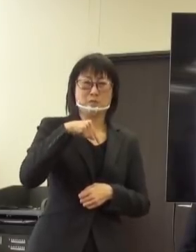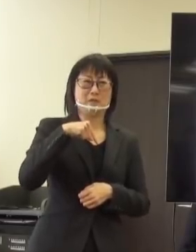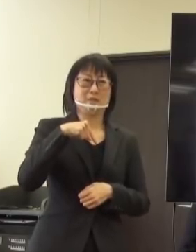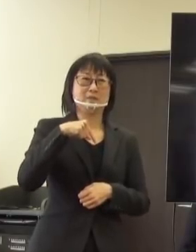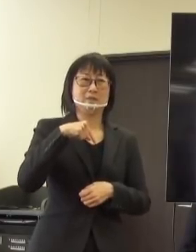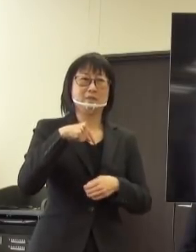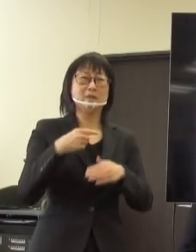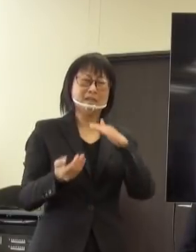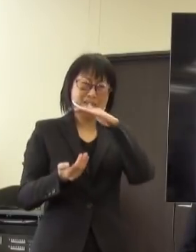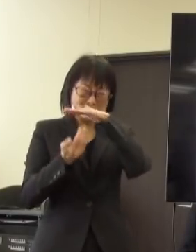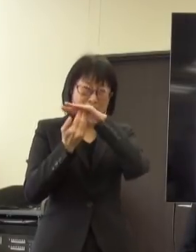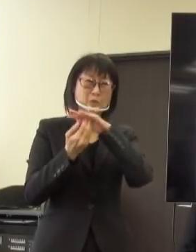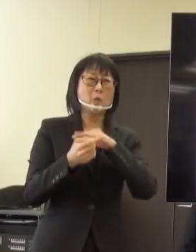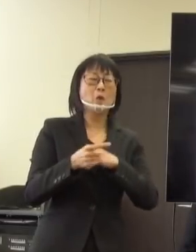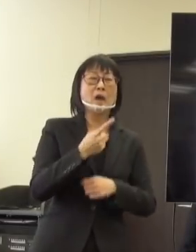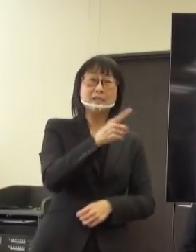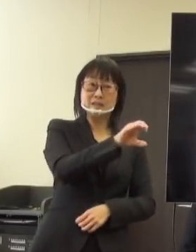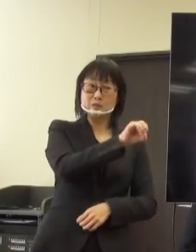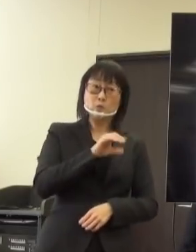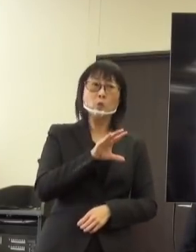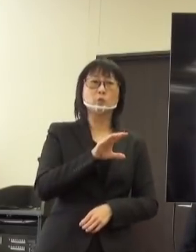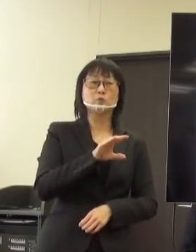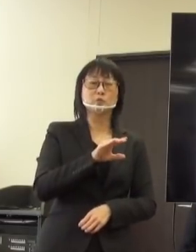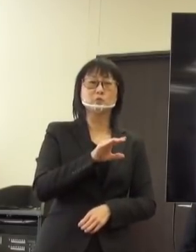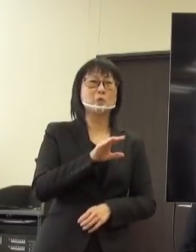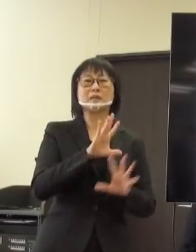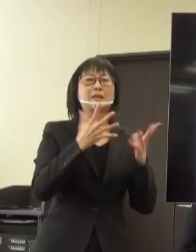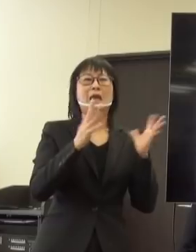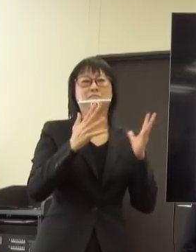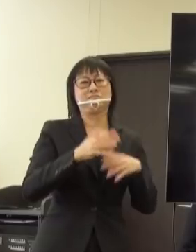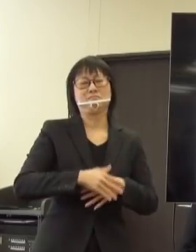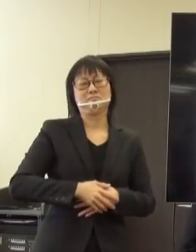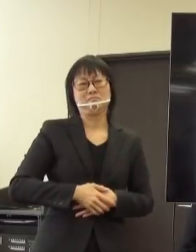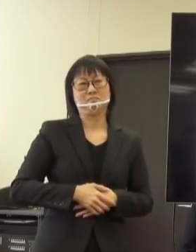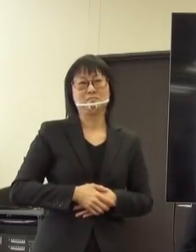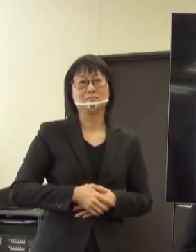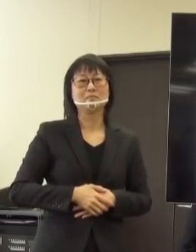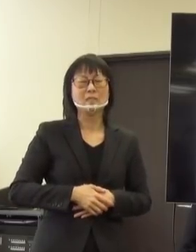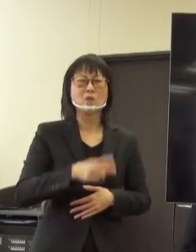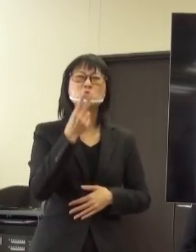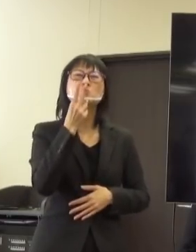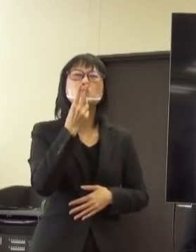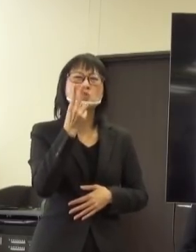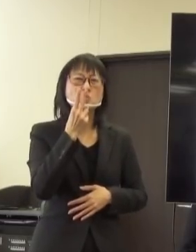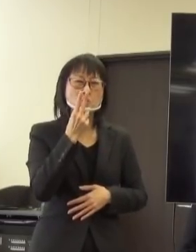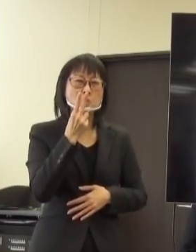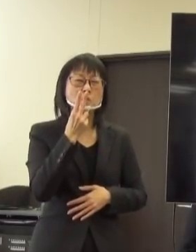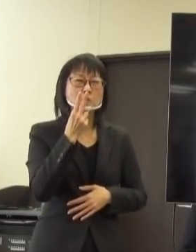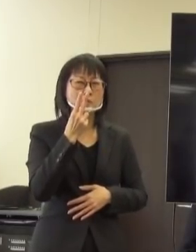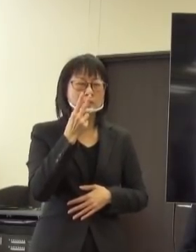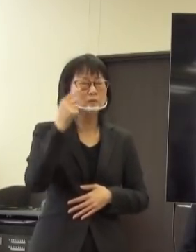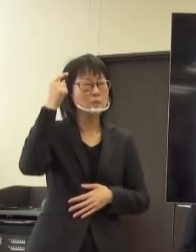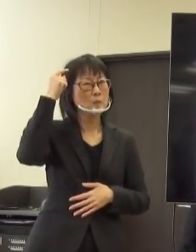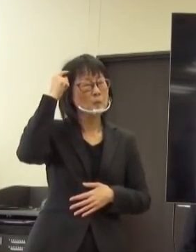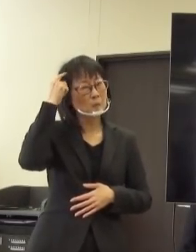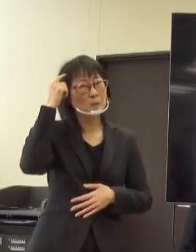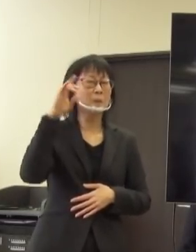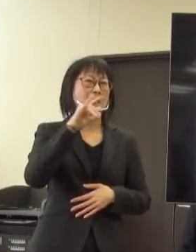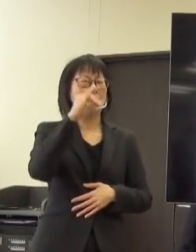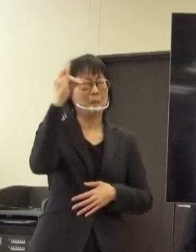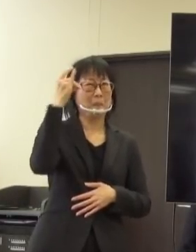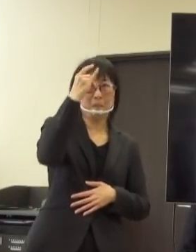などという方もおりますけれども、あれは脳が騙されていることなんですね。そういう